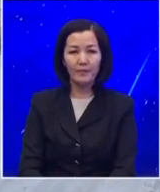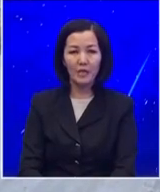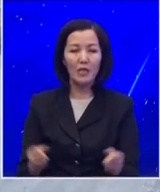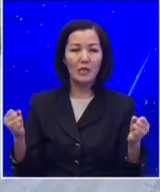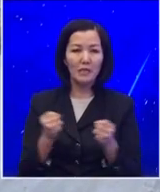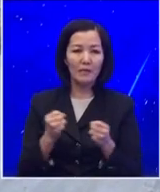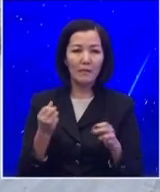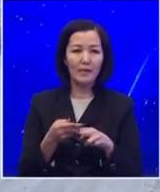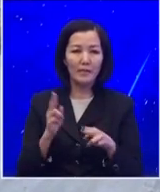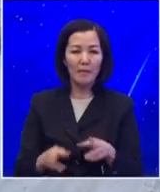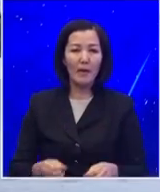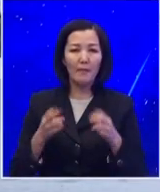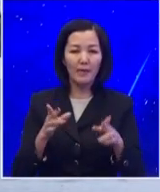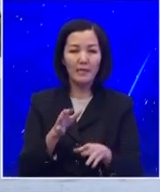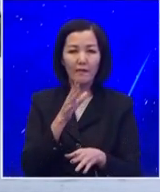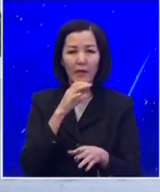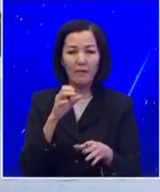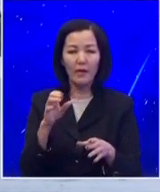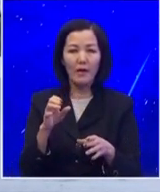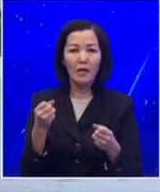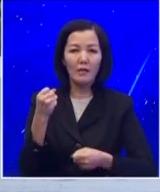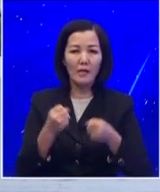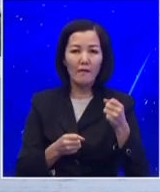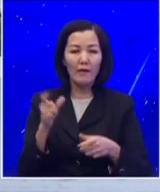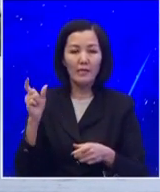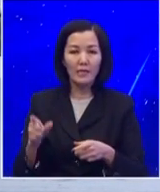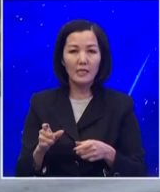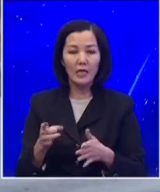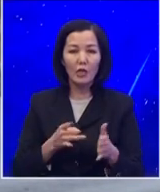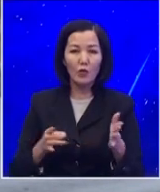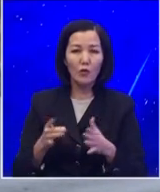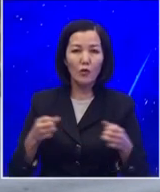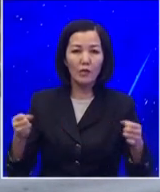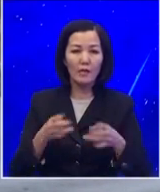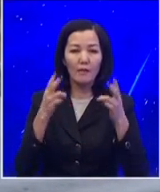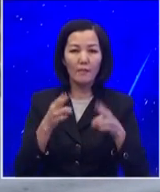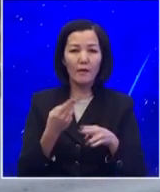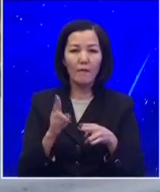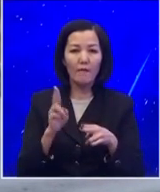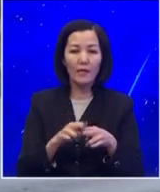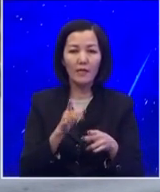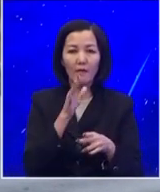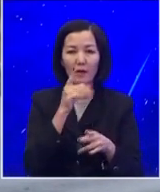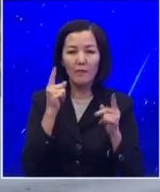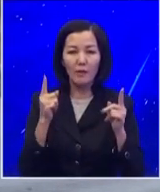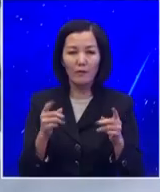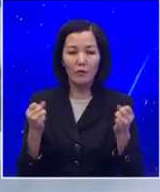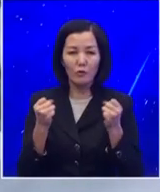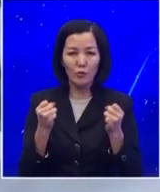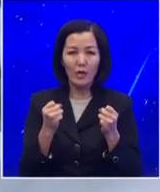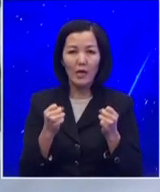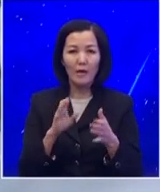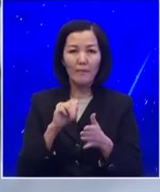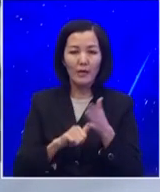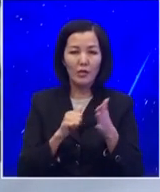Зима. Самое опасное время для водителей региона. Наибольшее количество ДТП происходит в этот суровый период. Главные причины